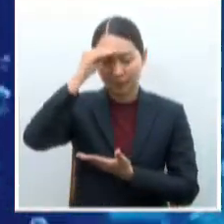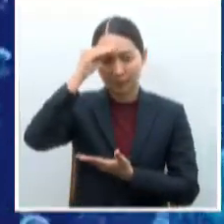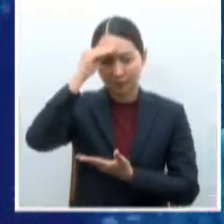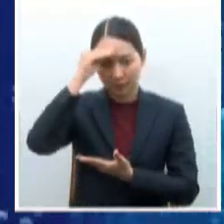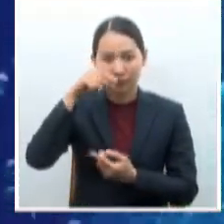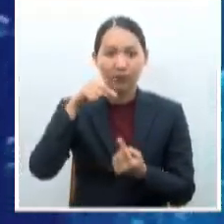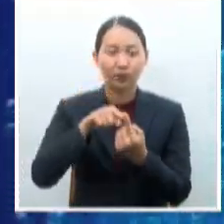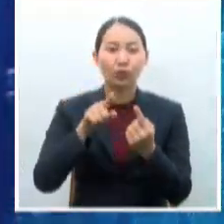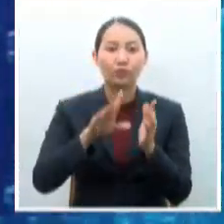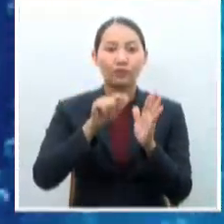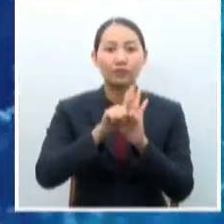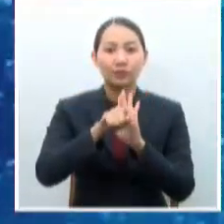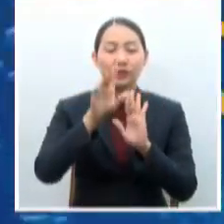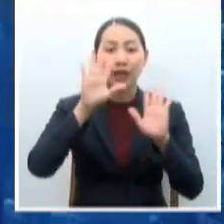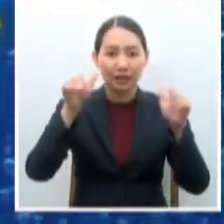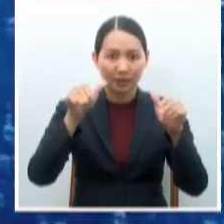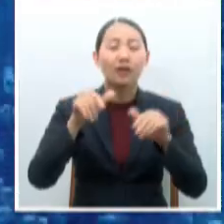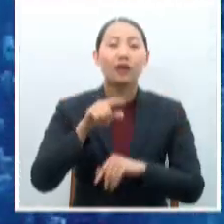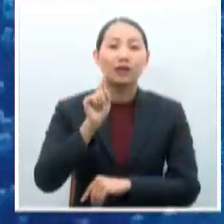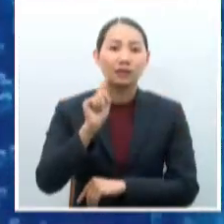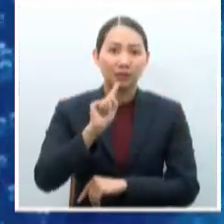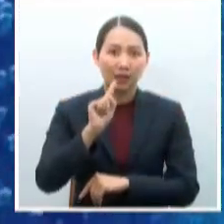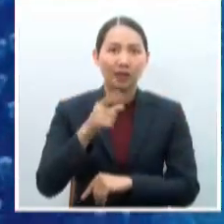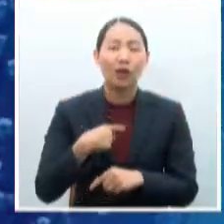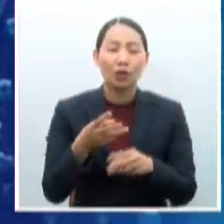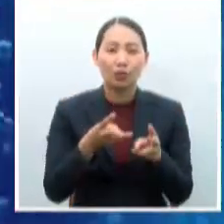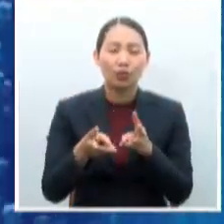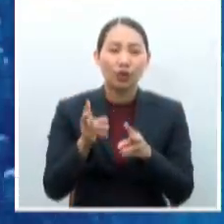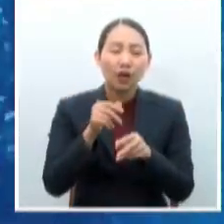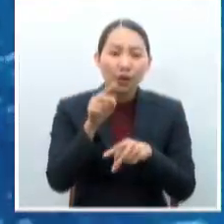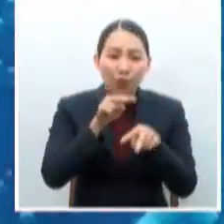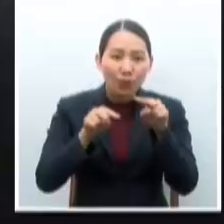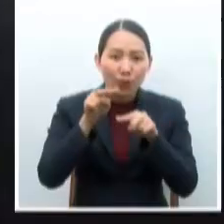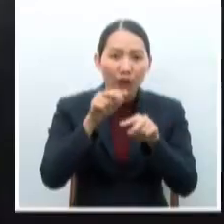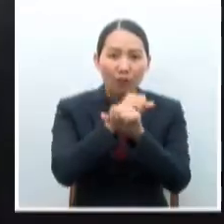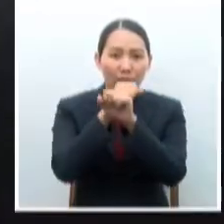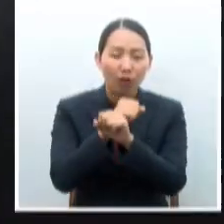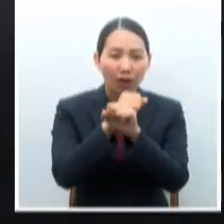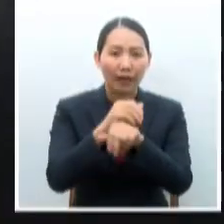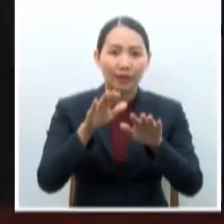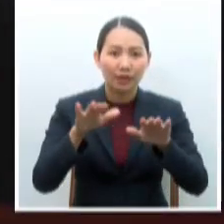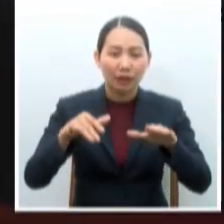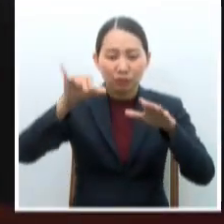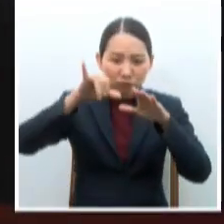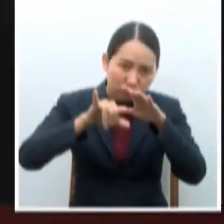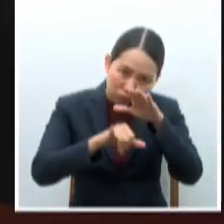ระวังป้องกันรับมือเด็กจมน้ำช่วงปิดภาคเรียน